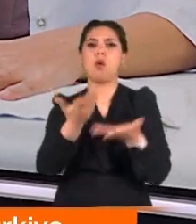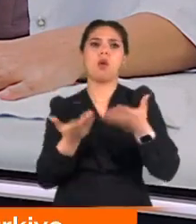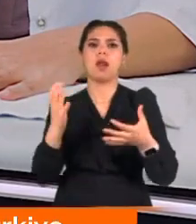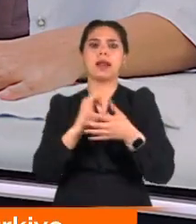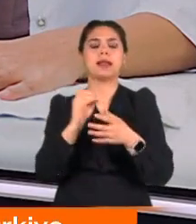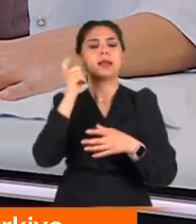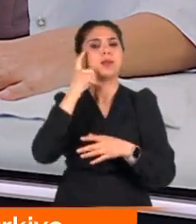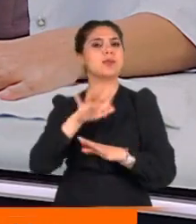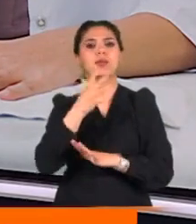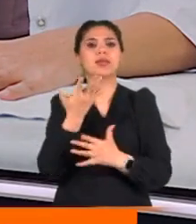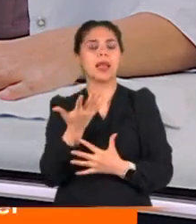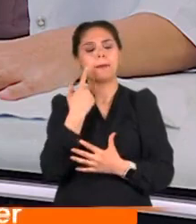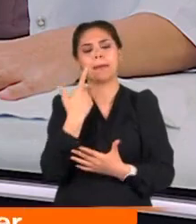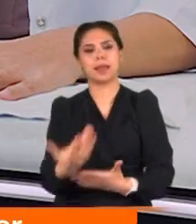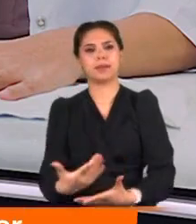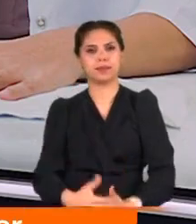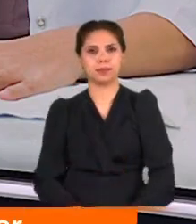ilgili beklenti ne?